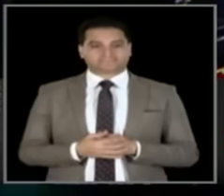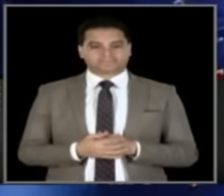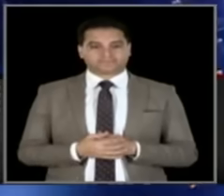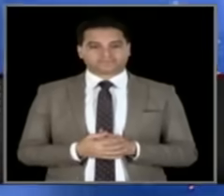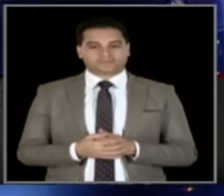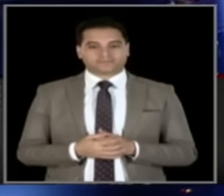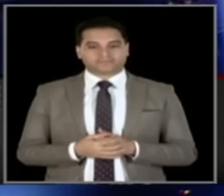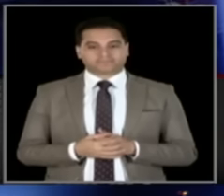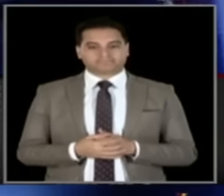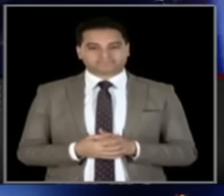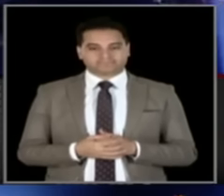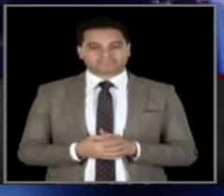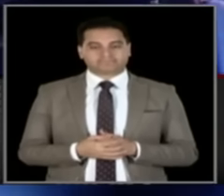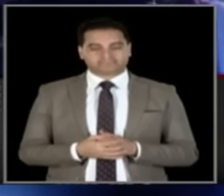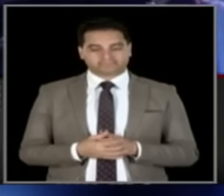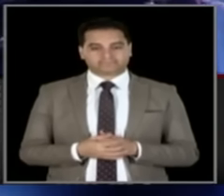برافو يا كارن.